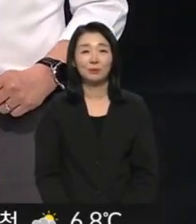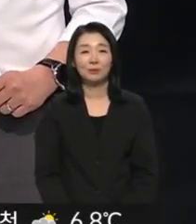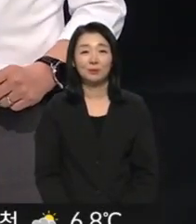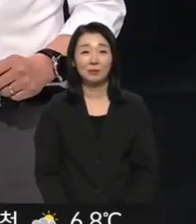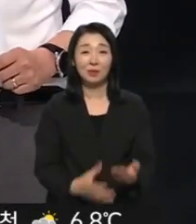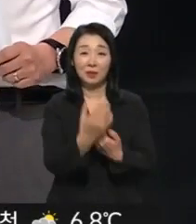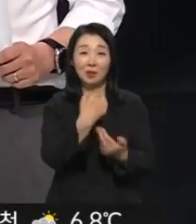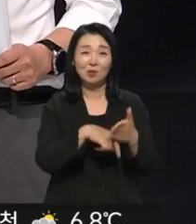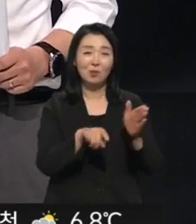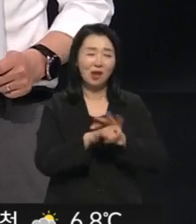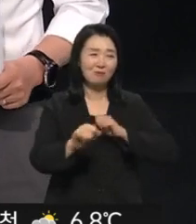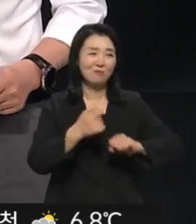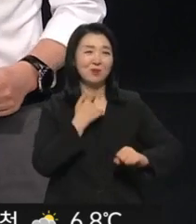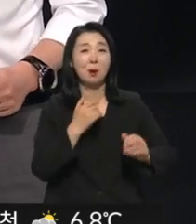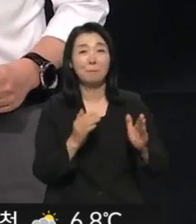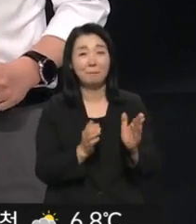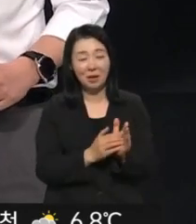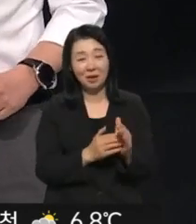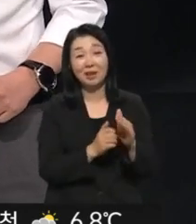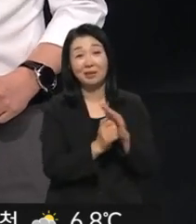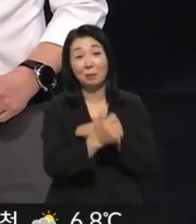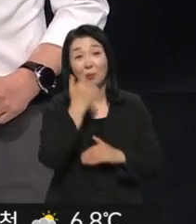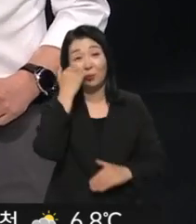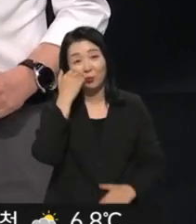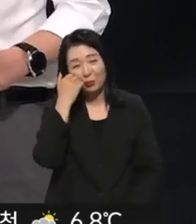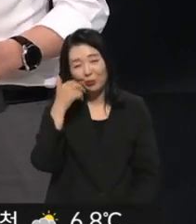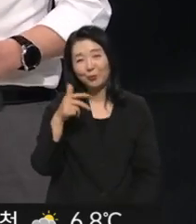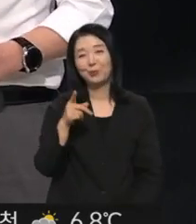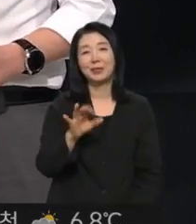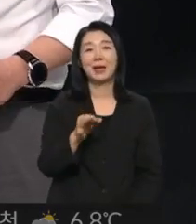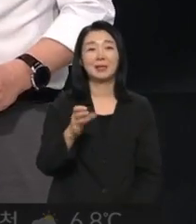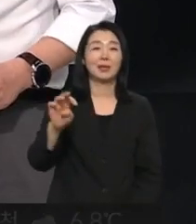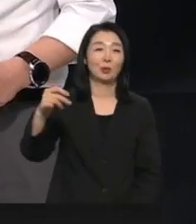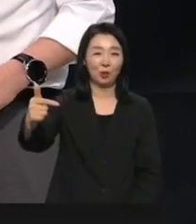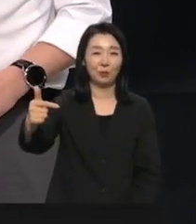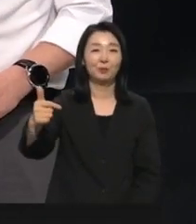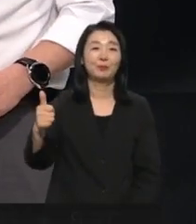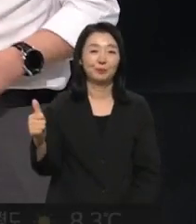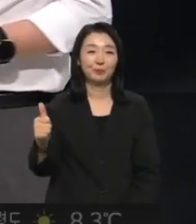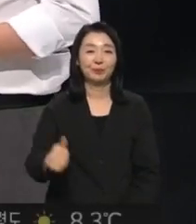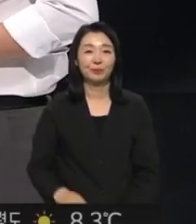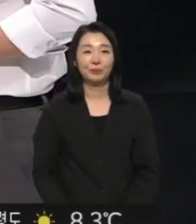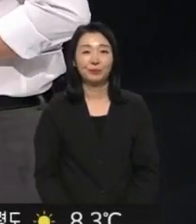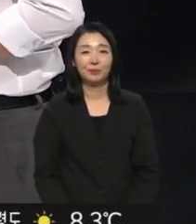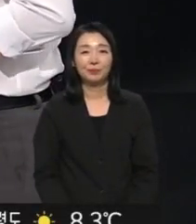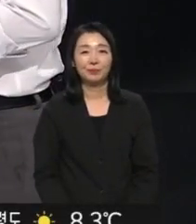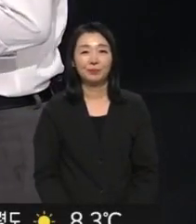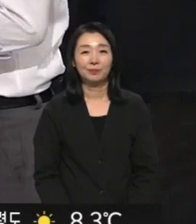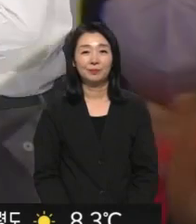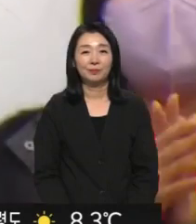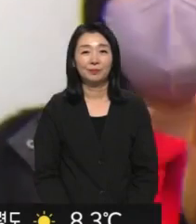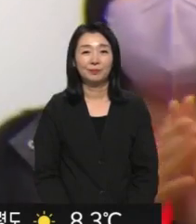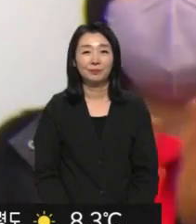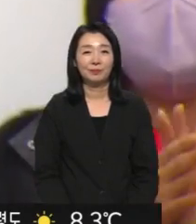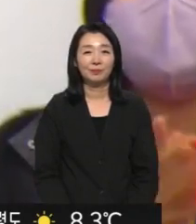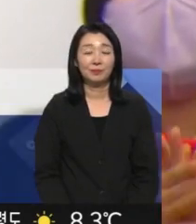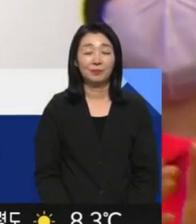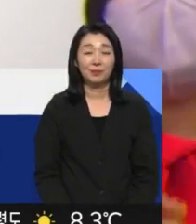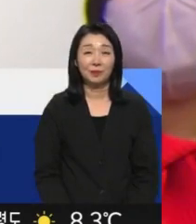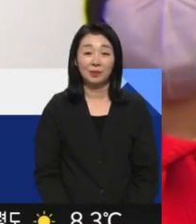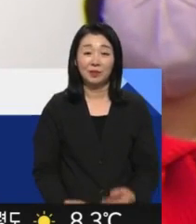단일화를 위해 움직였던 대표적인 인물, 바로 장제원 의원입니다. 이